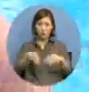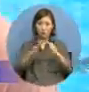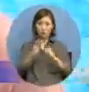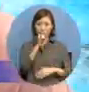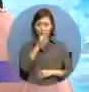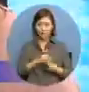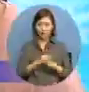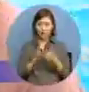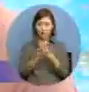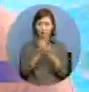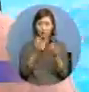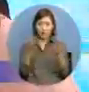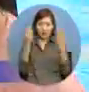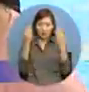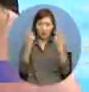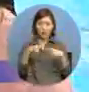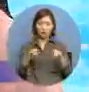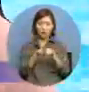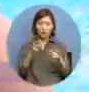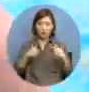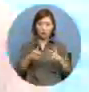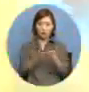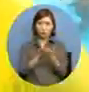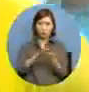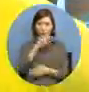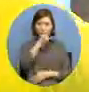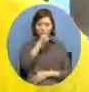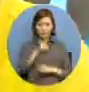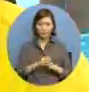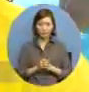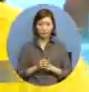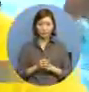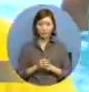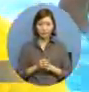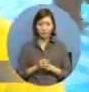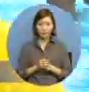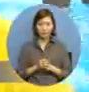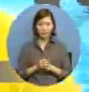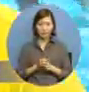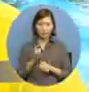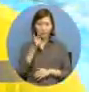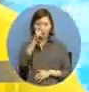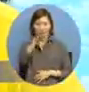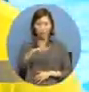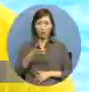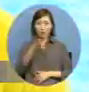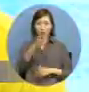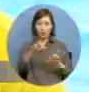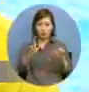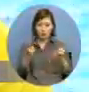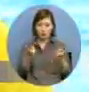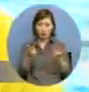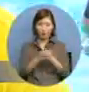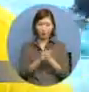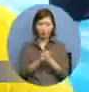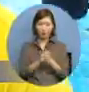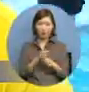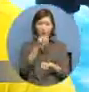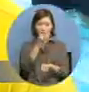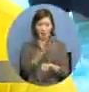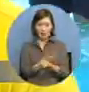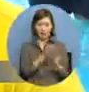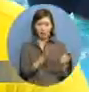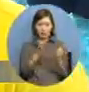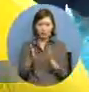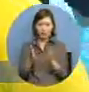친구들이랑 학교에서 재밌게 놀수 있어서 좋아해요. 수영장 가려면 멀리 안 가도 되고, 감상이 준비해서